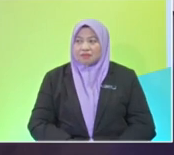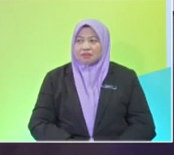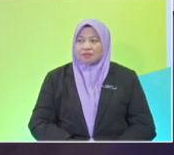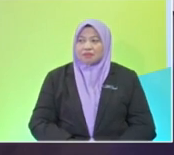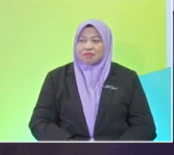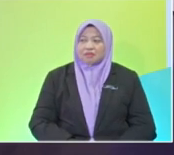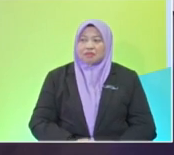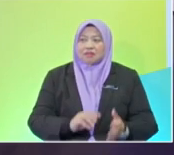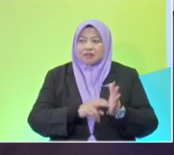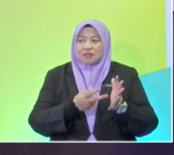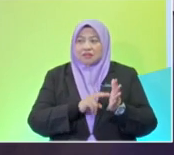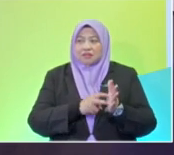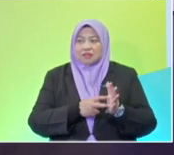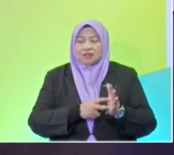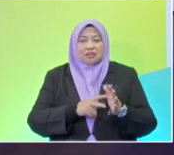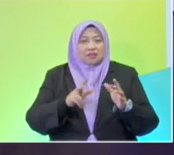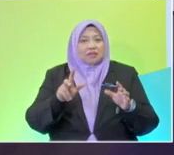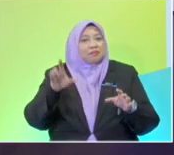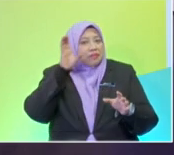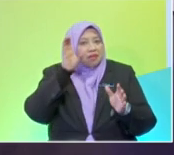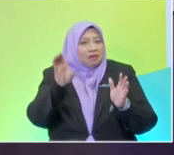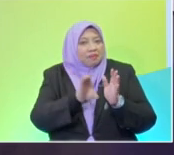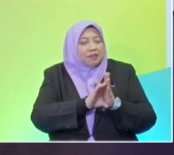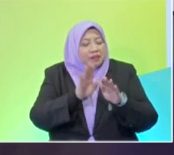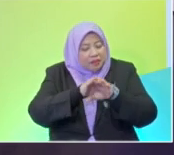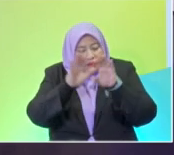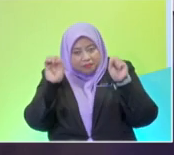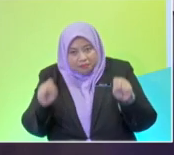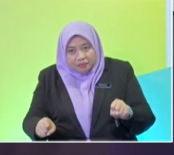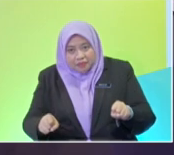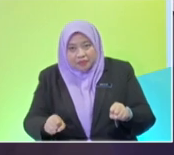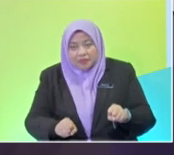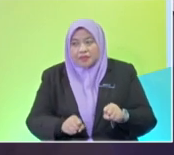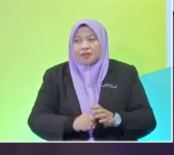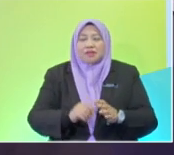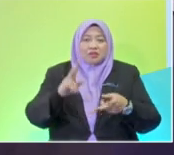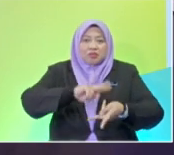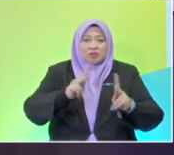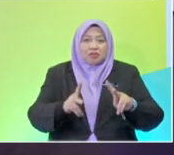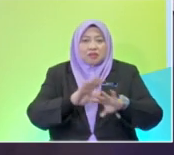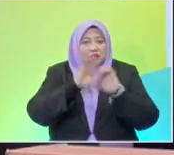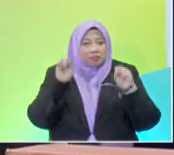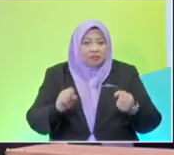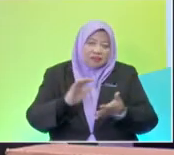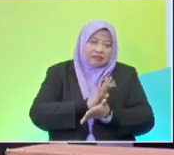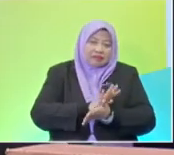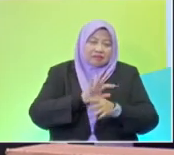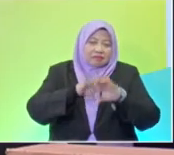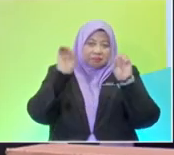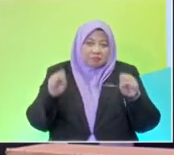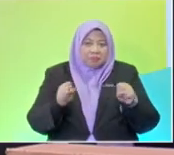masuk tidak boleh ditarik oleh nenek yuk ah baru